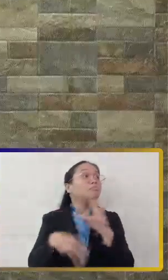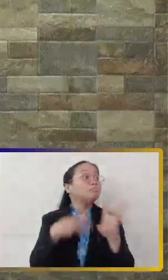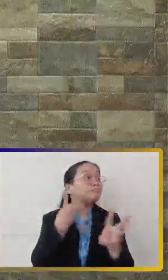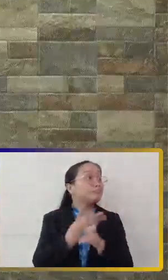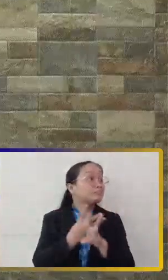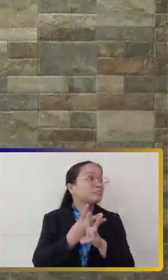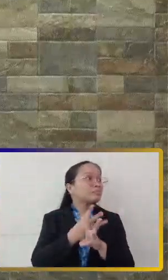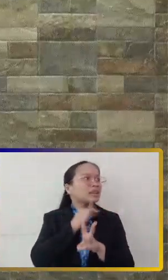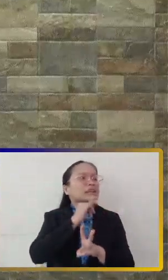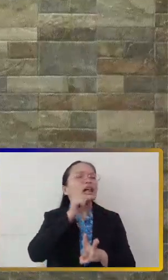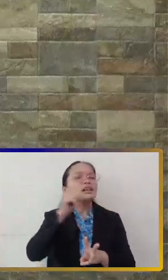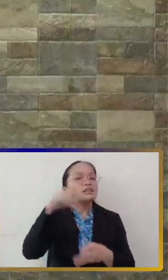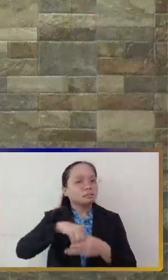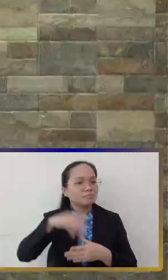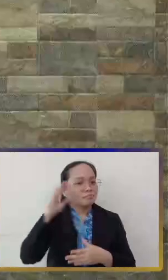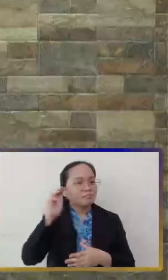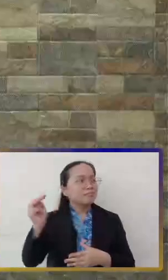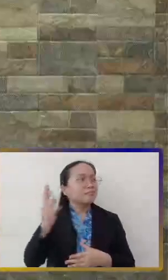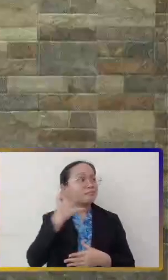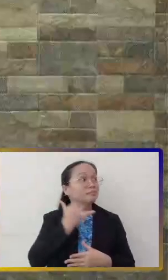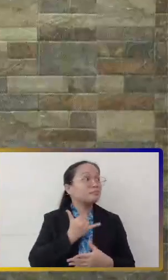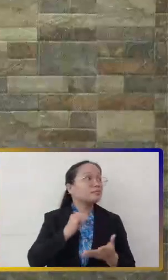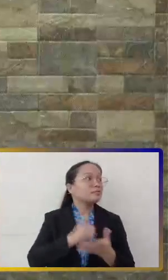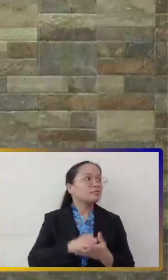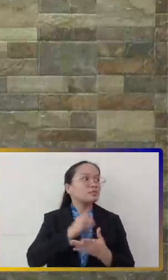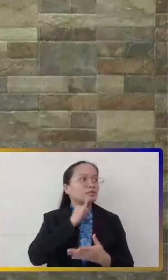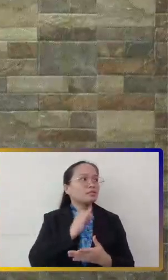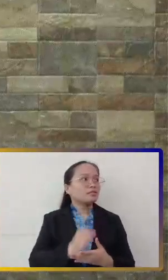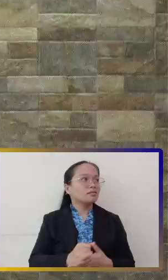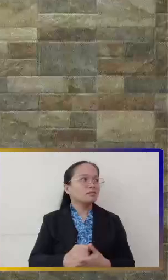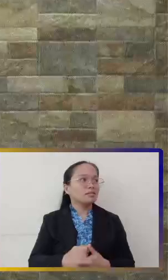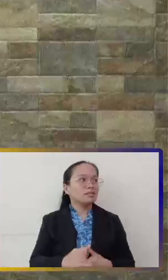is not in him. Why? Because he is a different God.